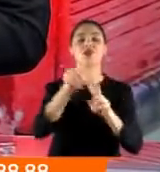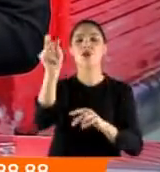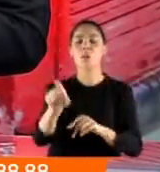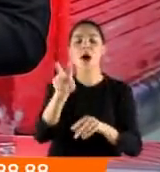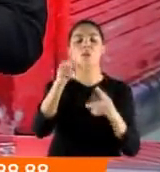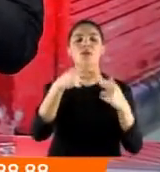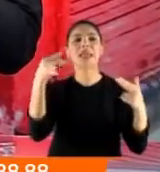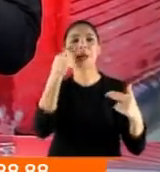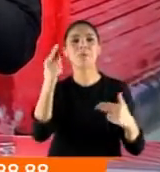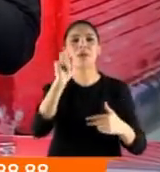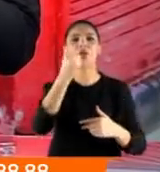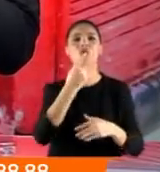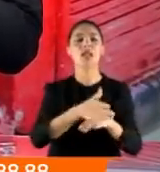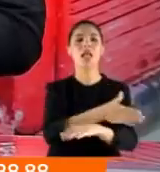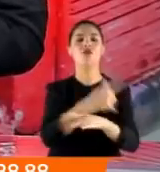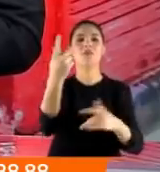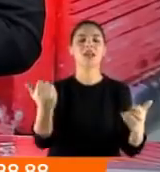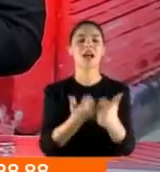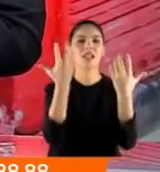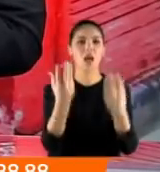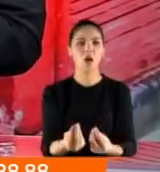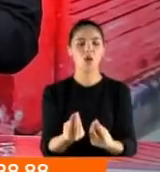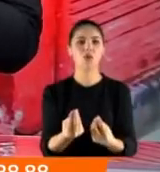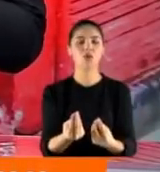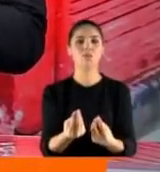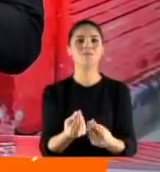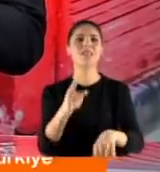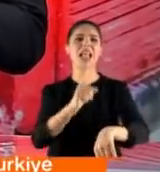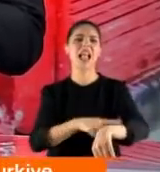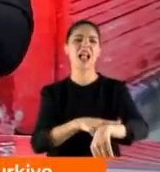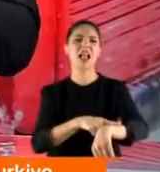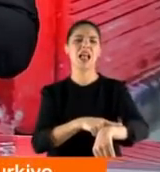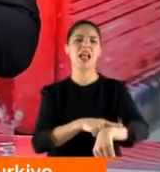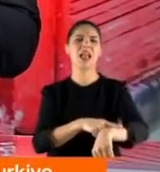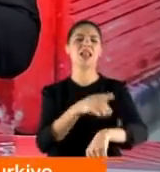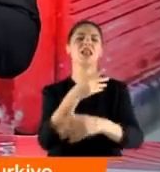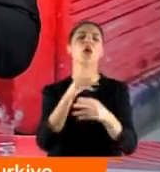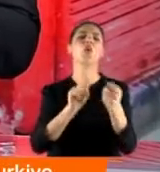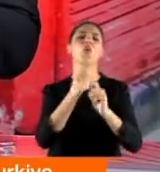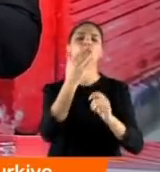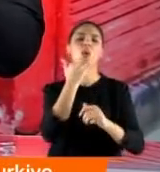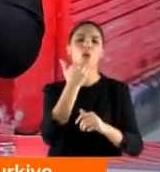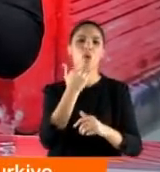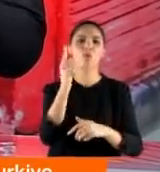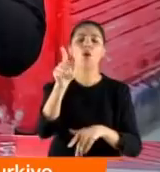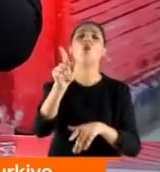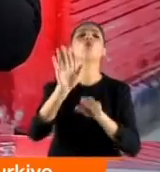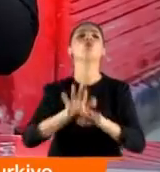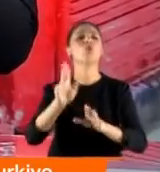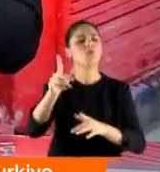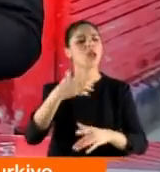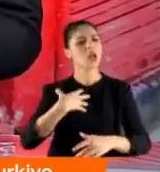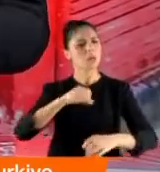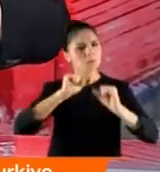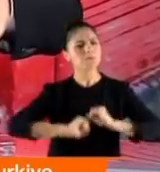devam edeceğiz. 9 yıl önce bir kaza geçirdi. Bir kolunu artık hiç kullanamıyor ama bu onu durdurmadı.